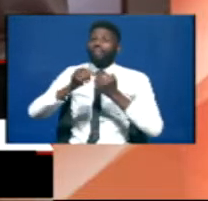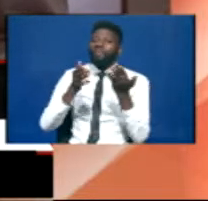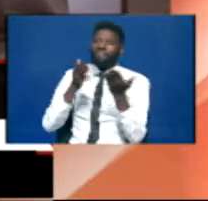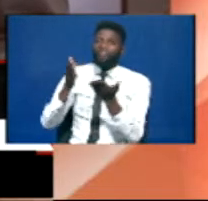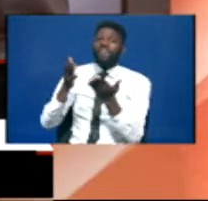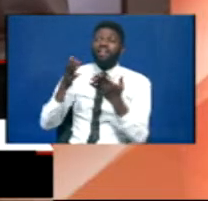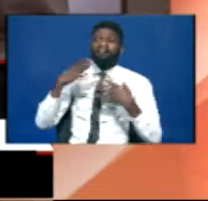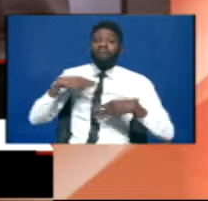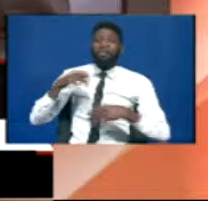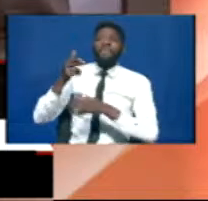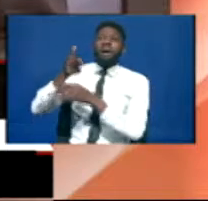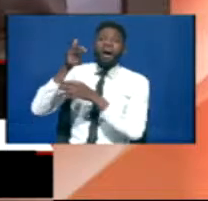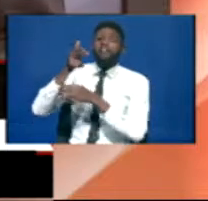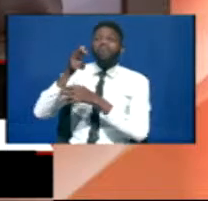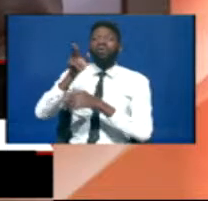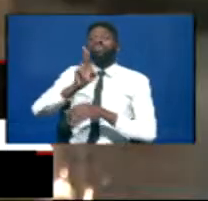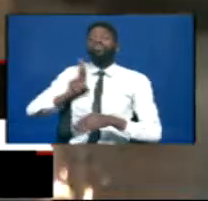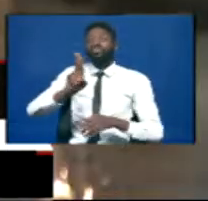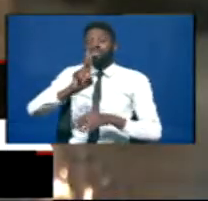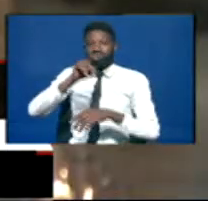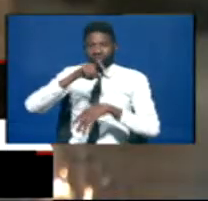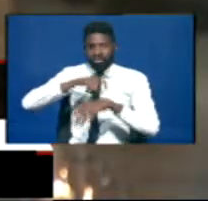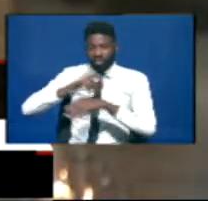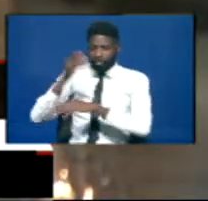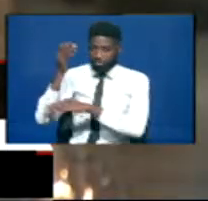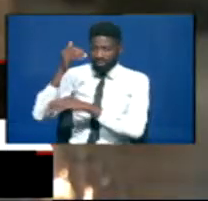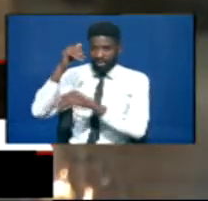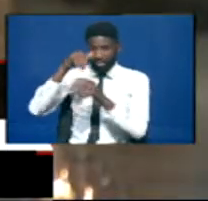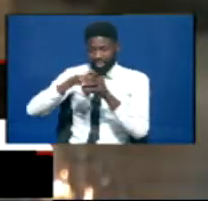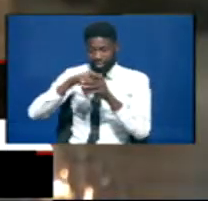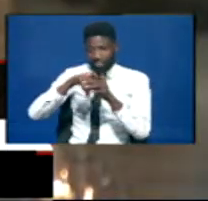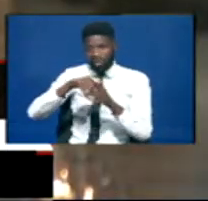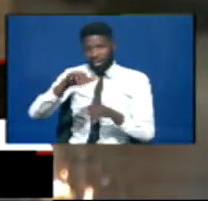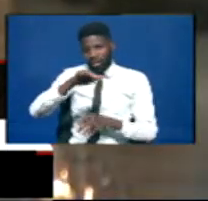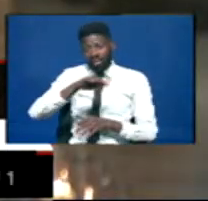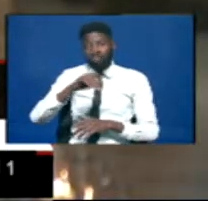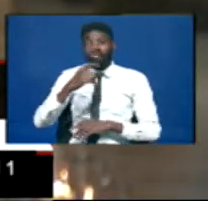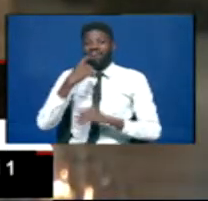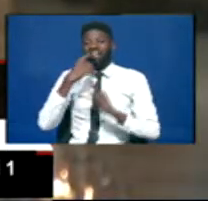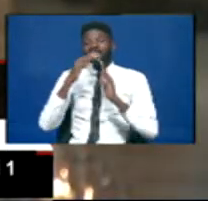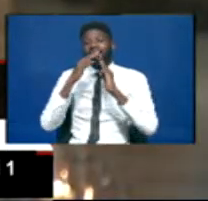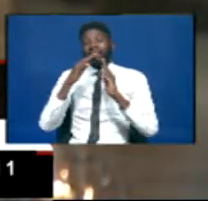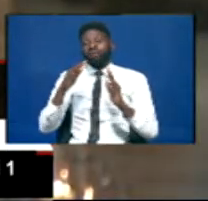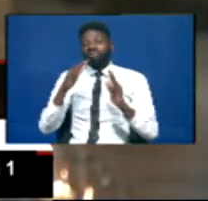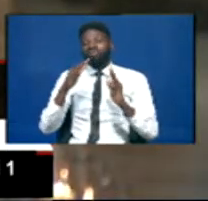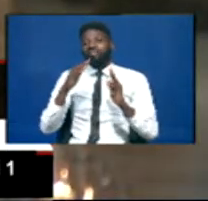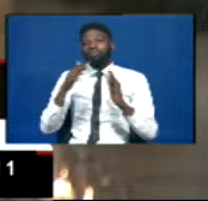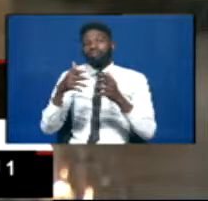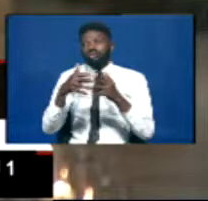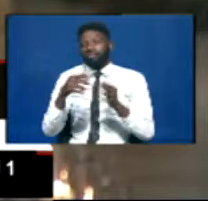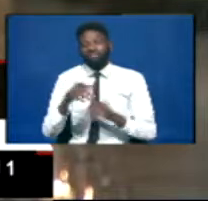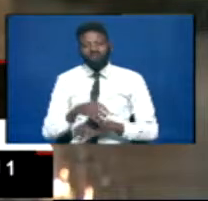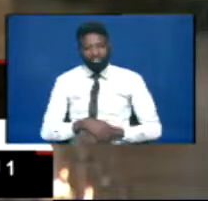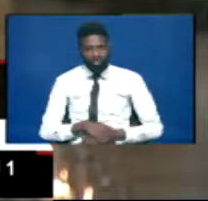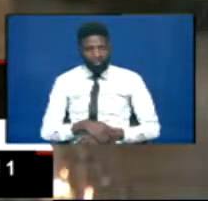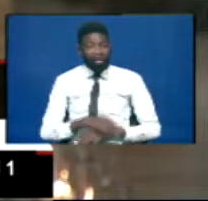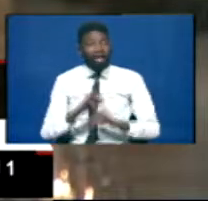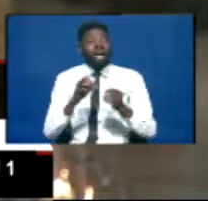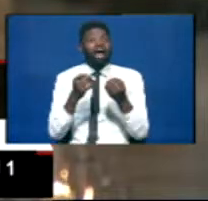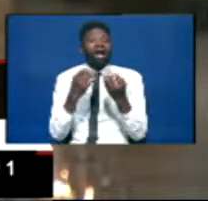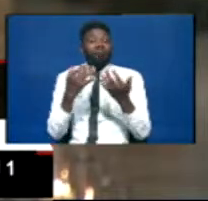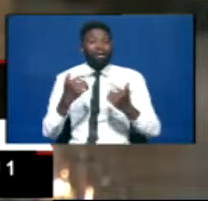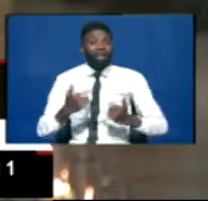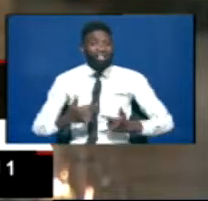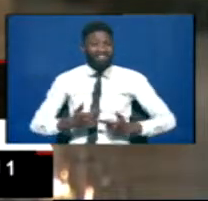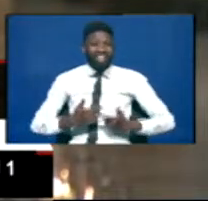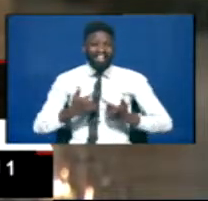alipohutubu katika ikulu ya White House nchini Marekani. How many more innocent American lives must be taken before we say